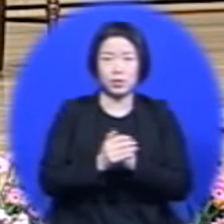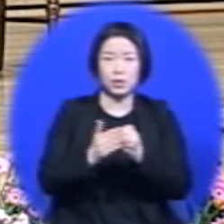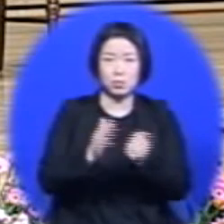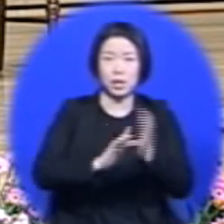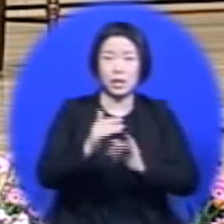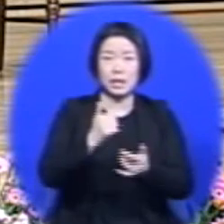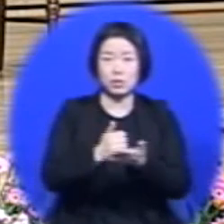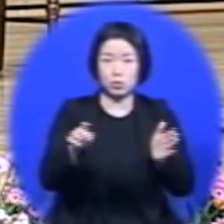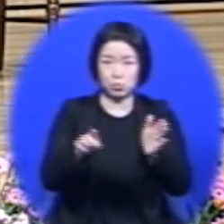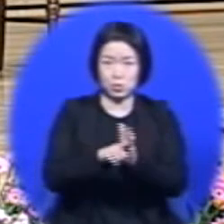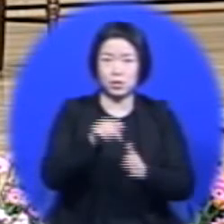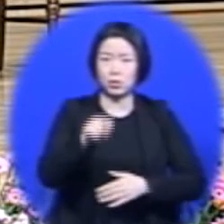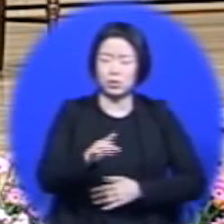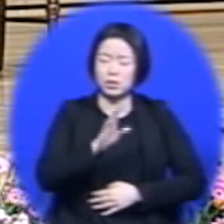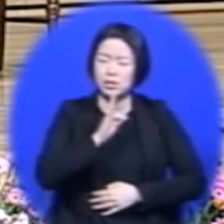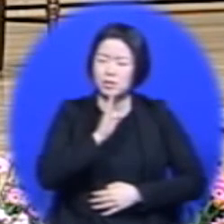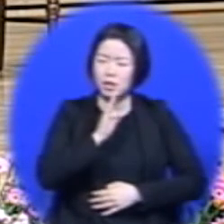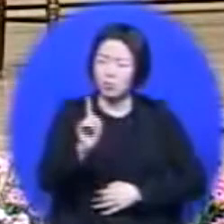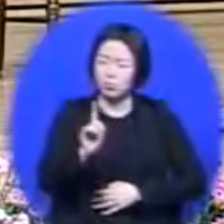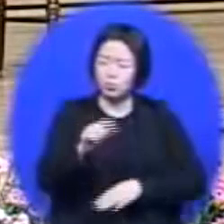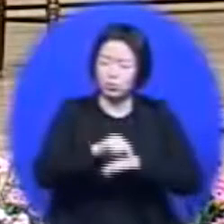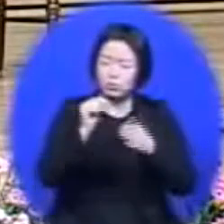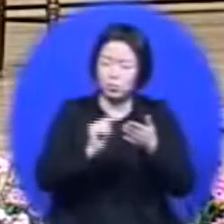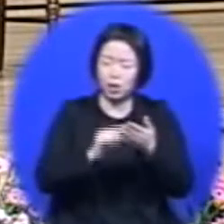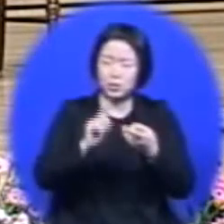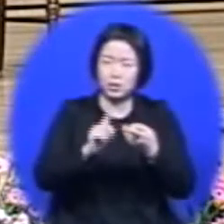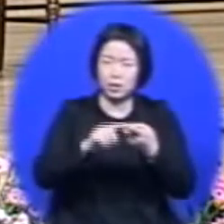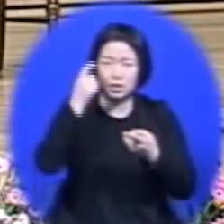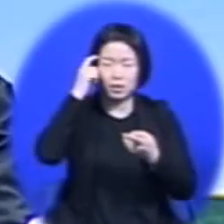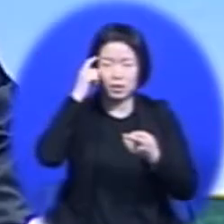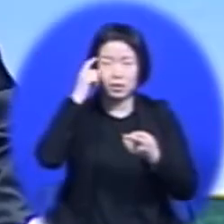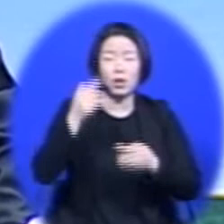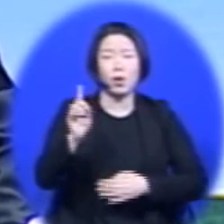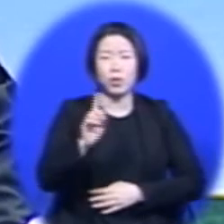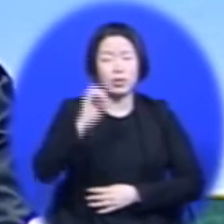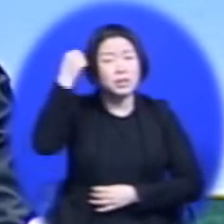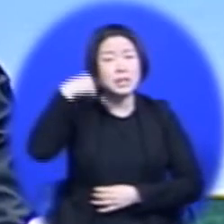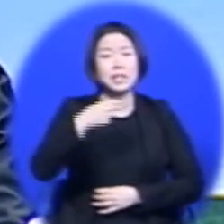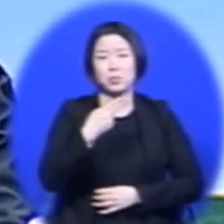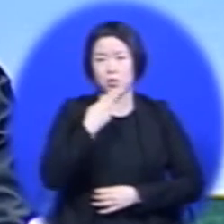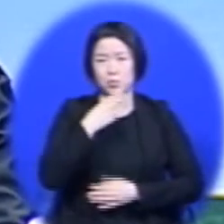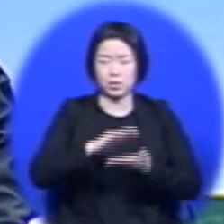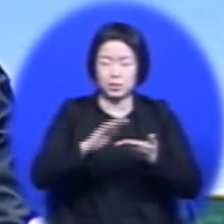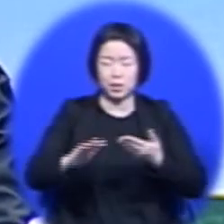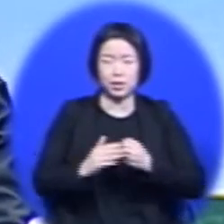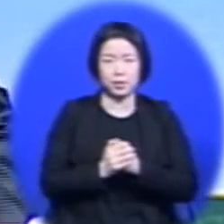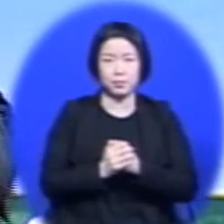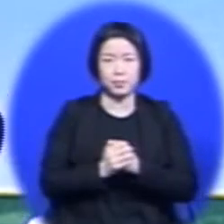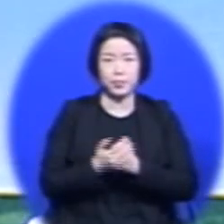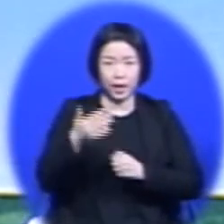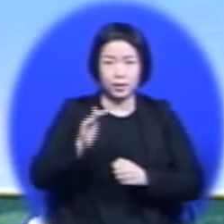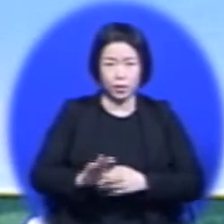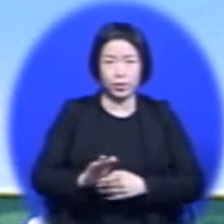것이 실제로 어떤 마음일지에 대해서 저에게는 특별한 어떤 느낌이 없었습니다.